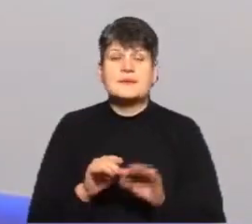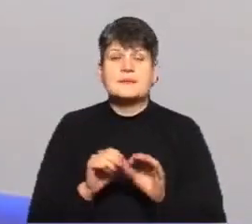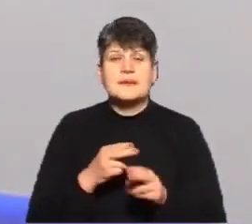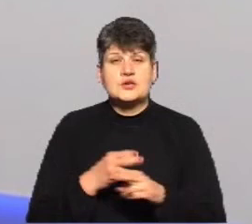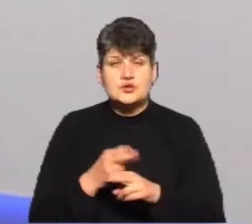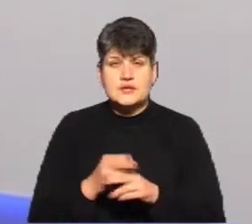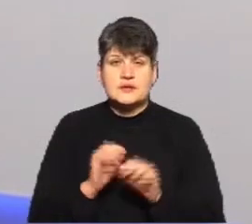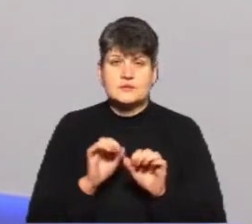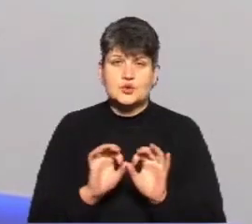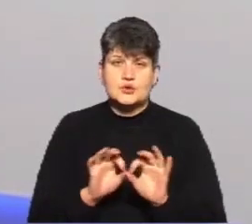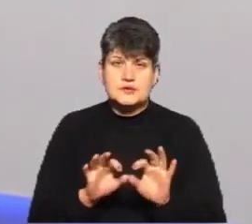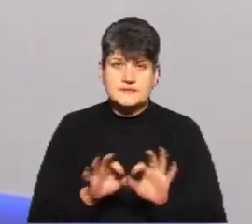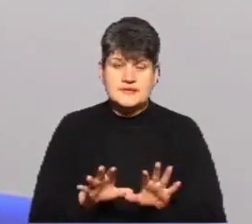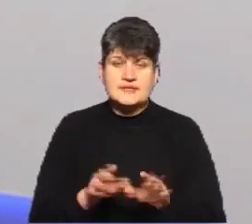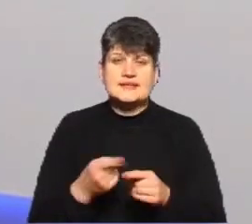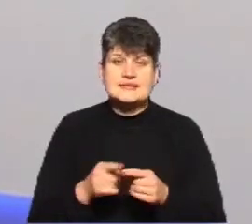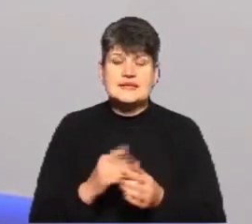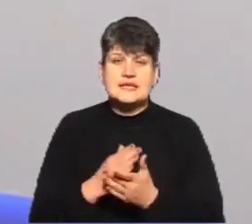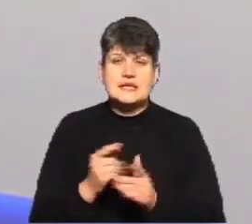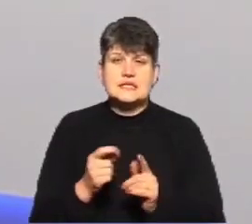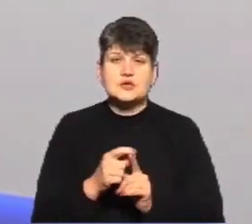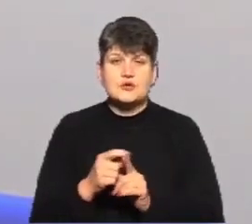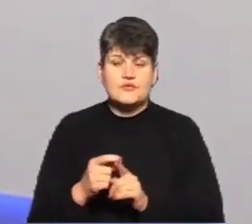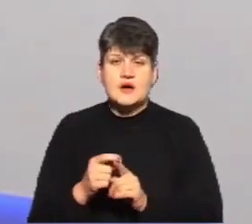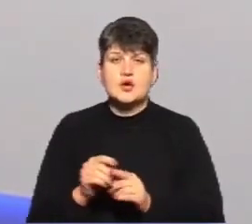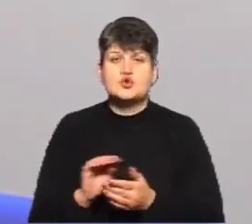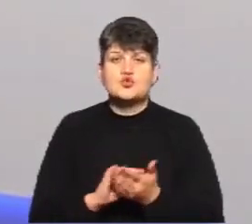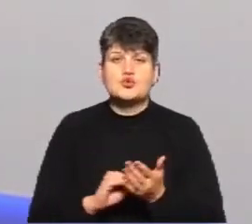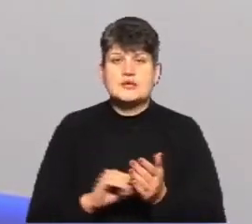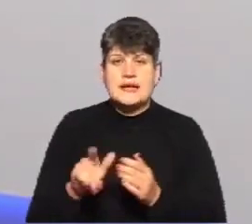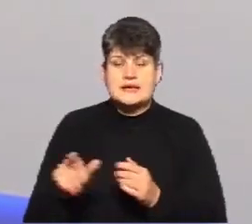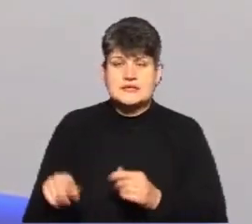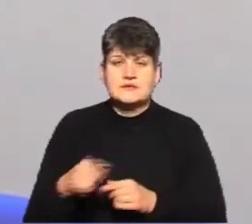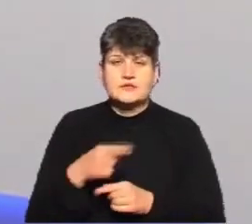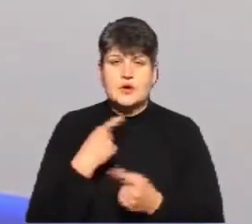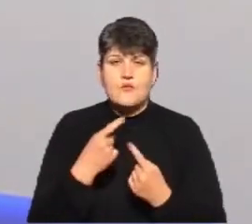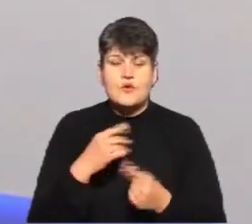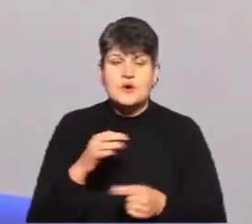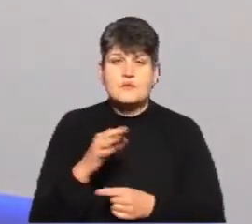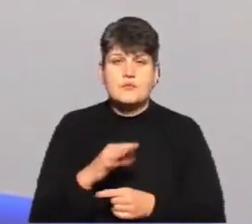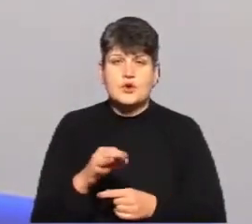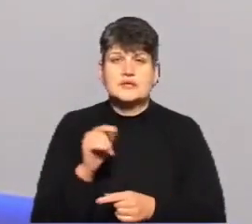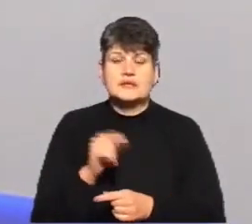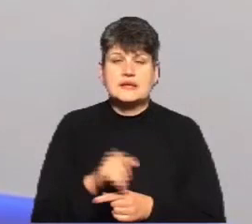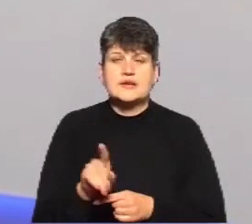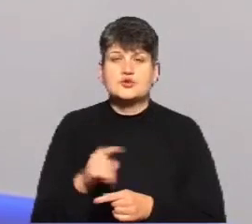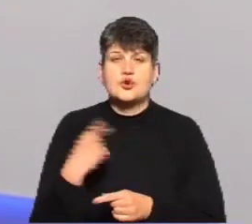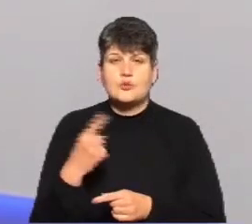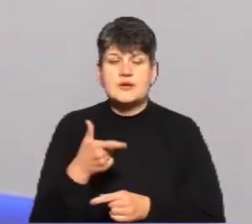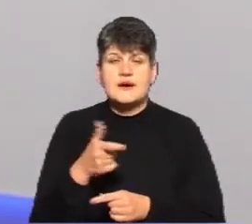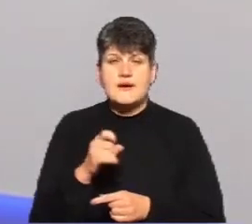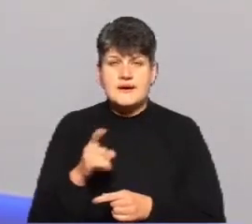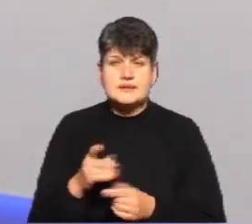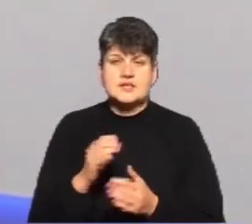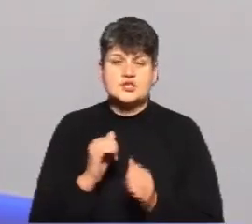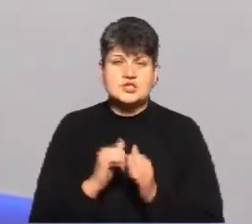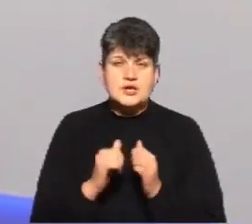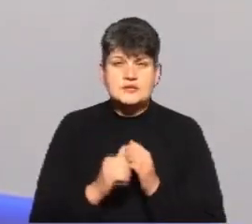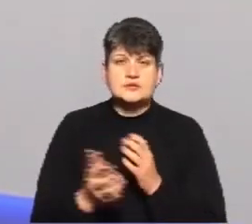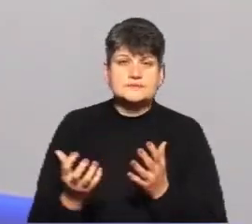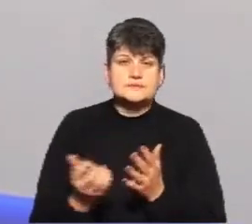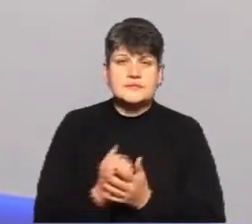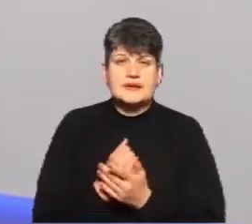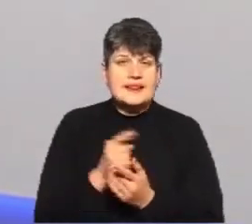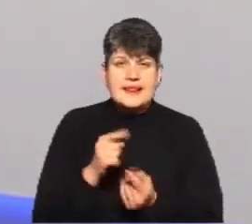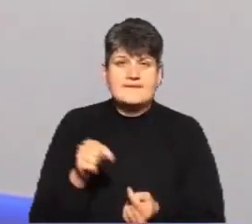слова журналістів Deutsche Welle в Україні BBC. Вони говорять про те, що в облгазах часто виявляють невідповідність, скажімо